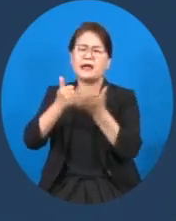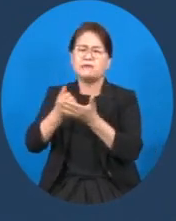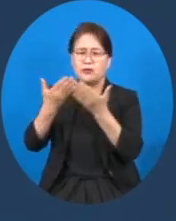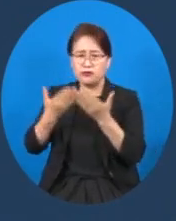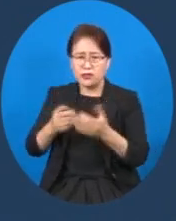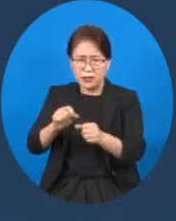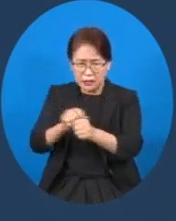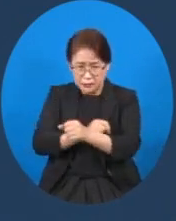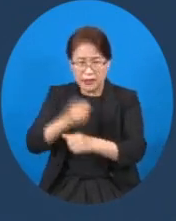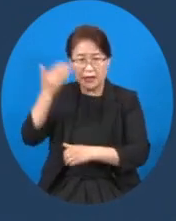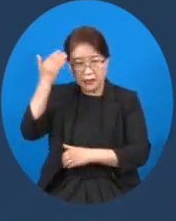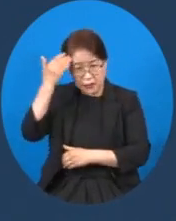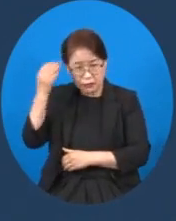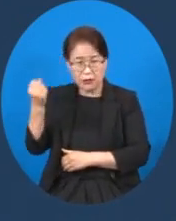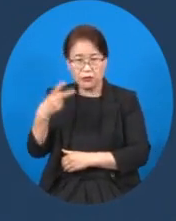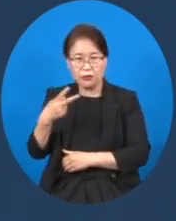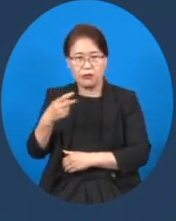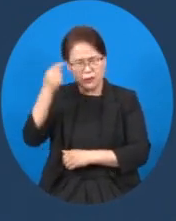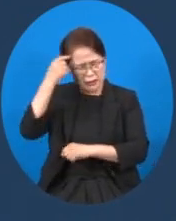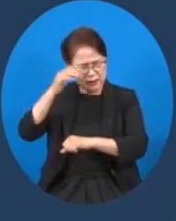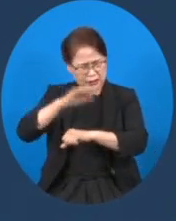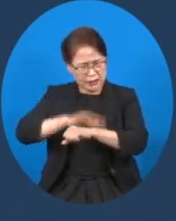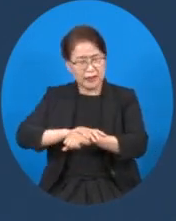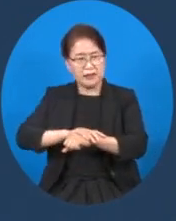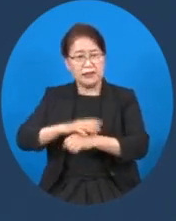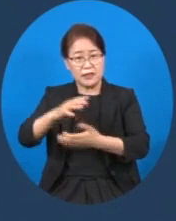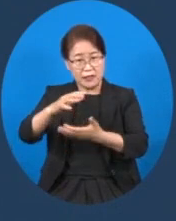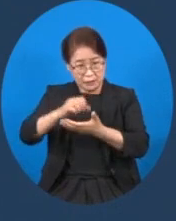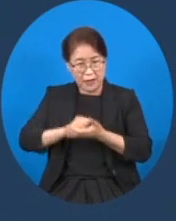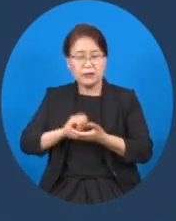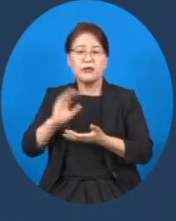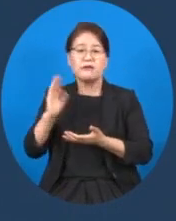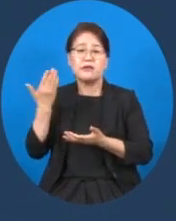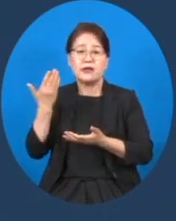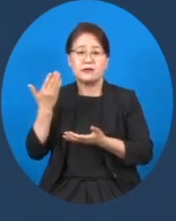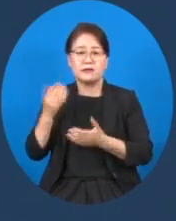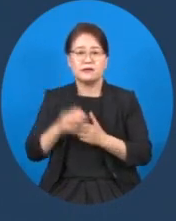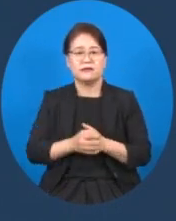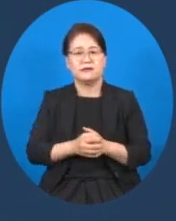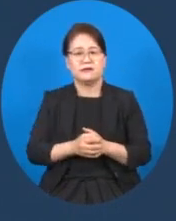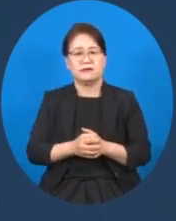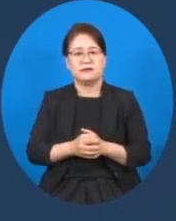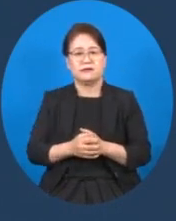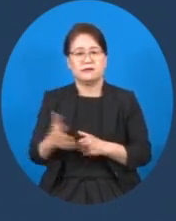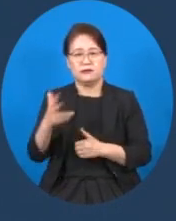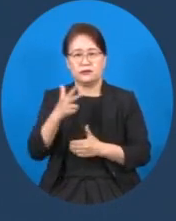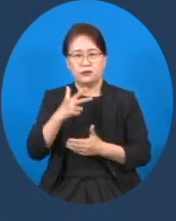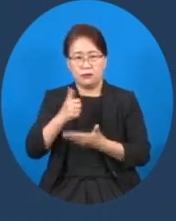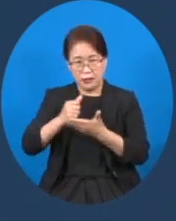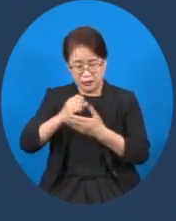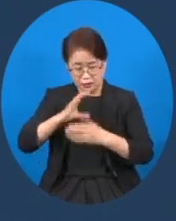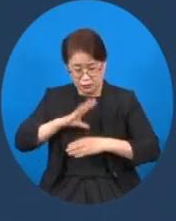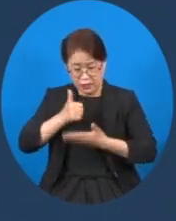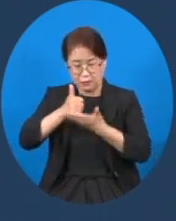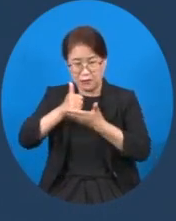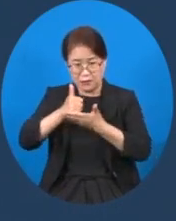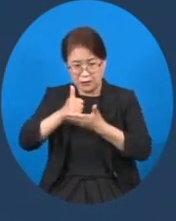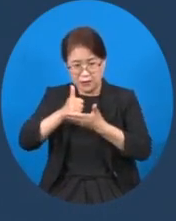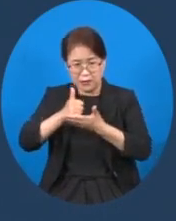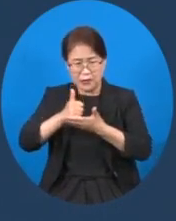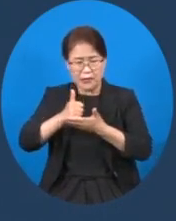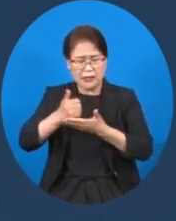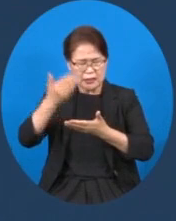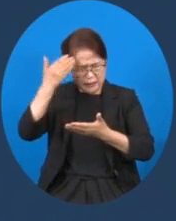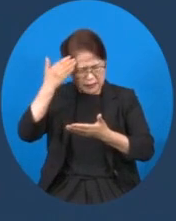주시는 특별한 지식과 지혜를 얻게 된다는 것입니다. 여호와를 경외함이 지식의 근본이기 때문에